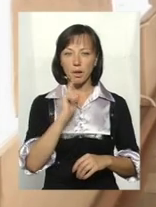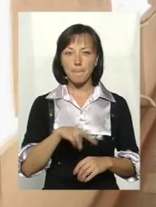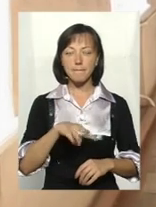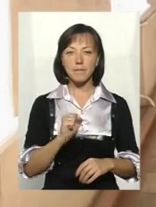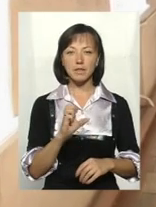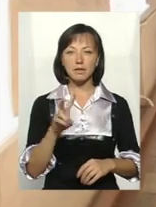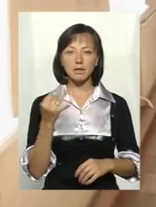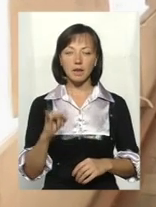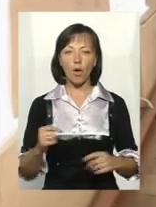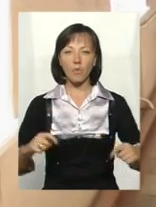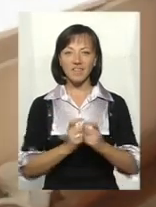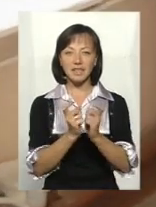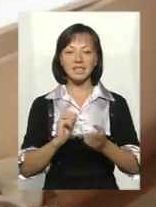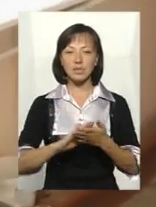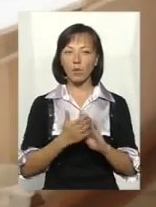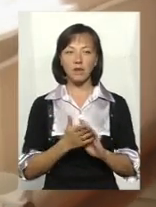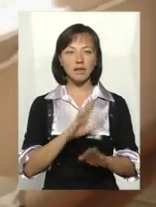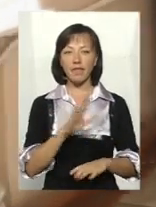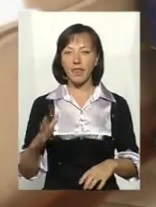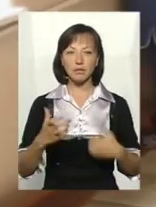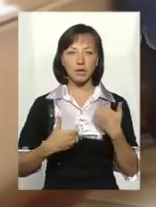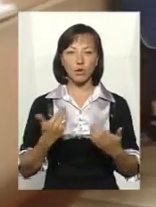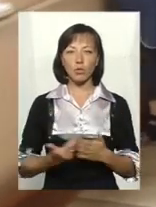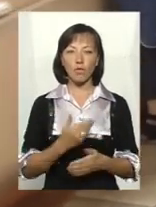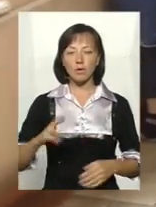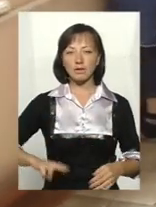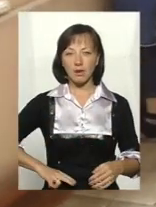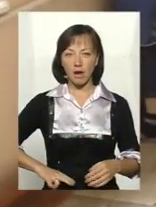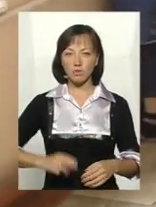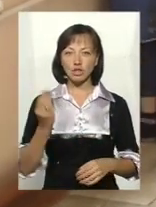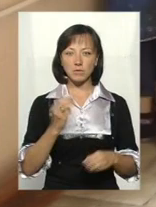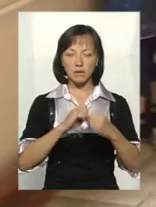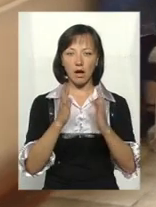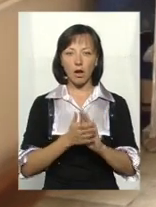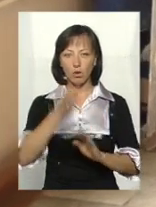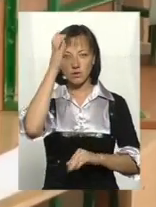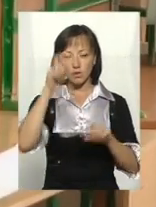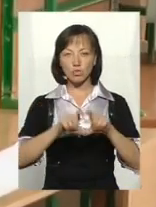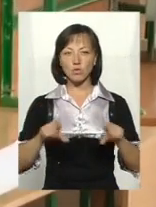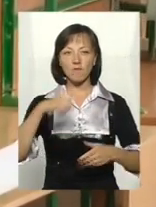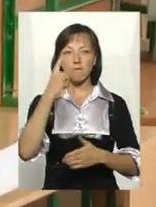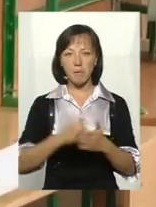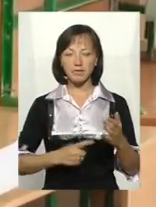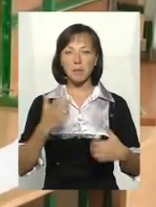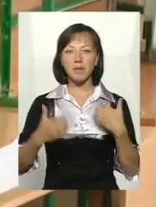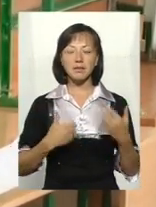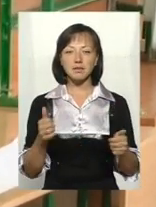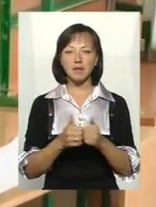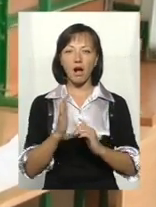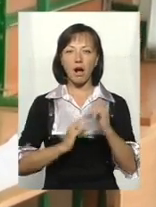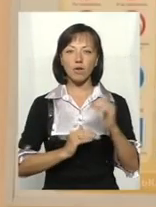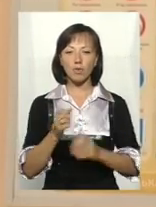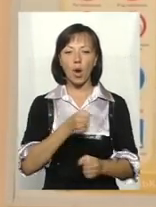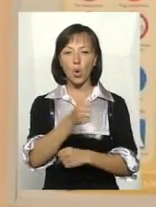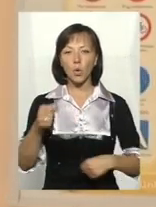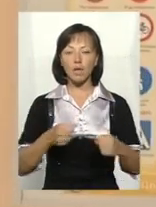Маслій конфліктна ситуація не збентежила. Новопризначений директор Шепетівської загальноосвітньої школи впевнена, пристрасті навколо кадрових